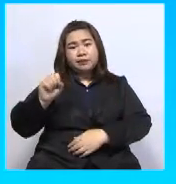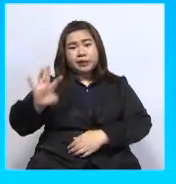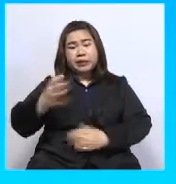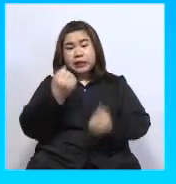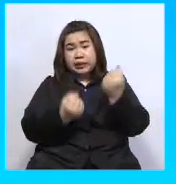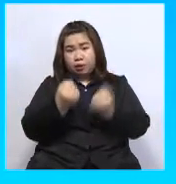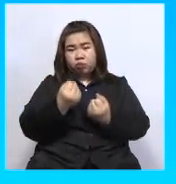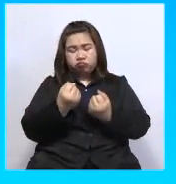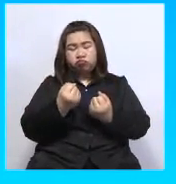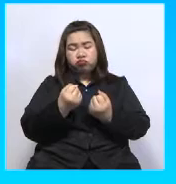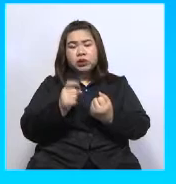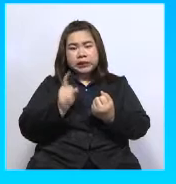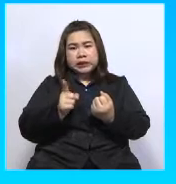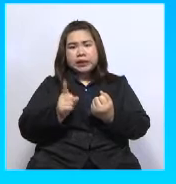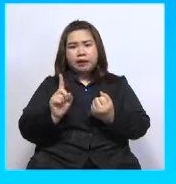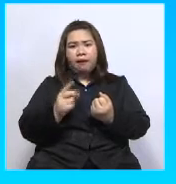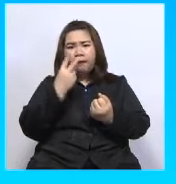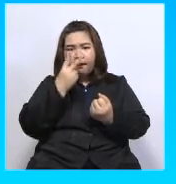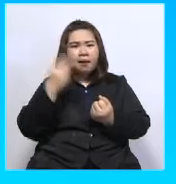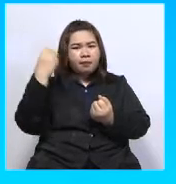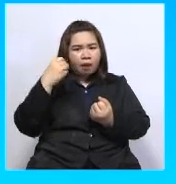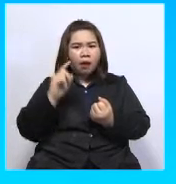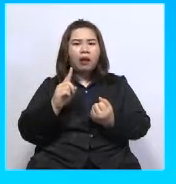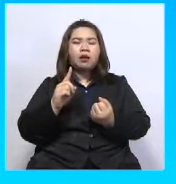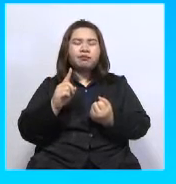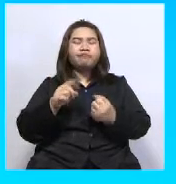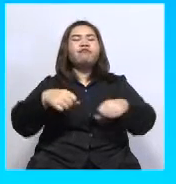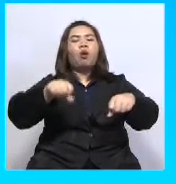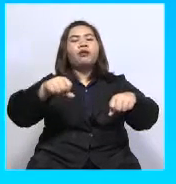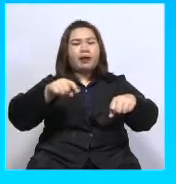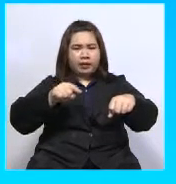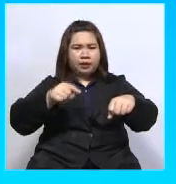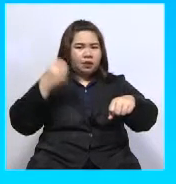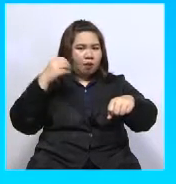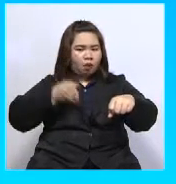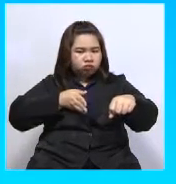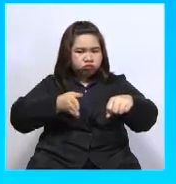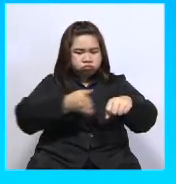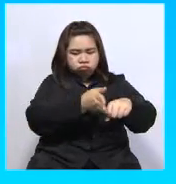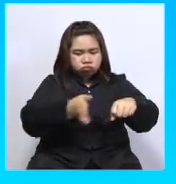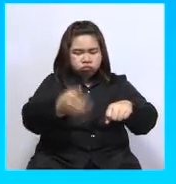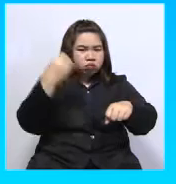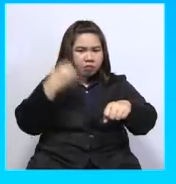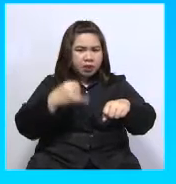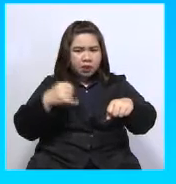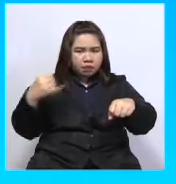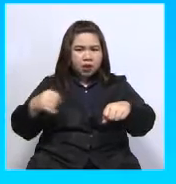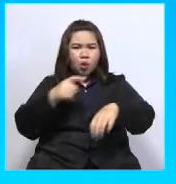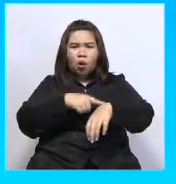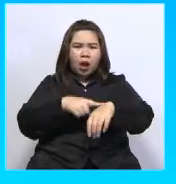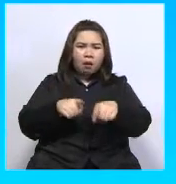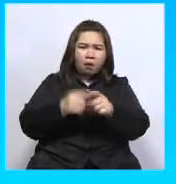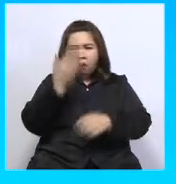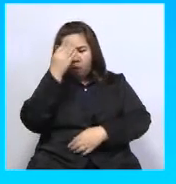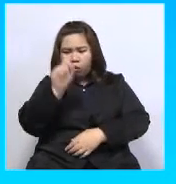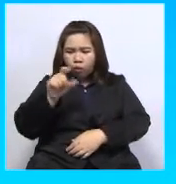27,514 คันนะคะซึ่งรถที่ฝ่าฝืนมากที่สุดแน่นอนเป็นรถจักรยานยนต์นะคะมีการกระทำความผิดมากที่สุดในช่วงเวลาเร่ง